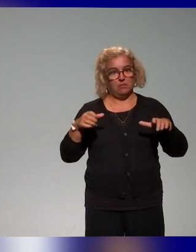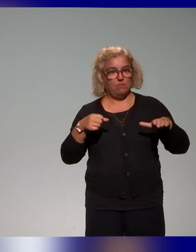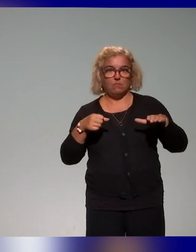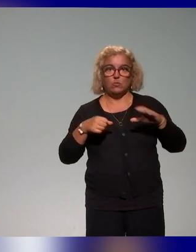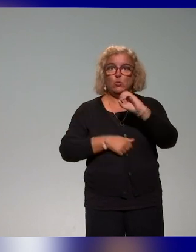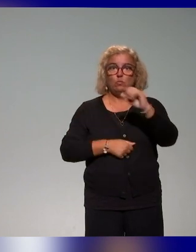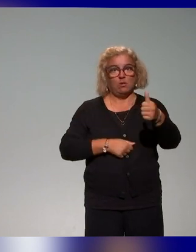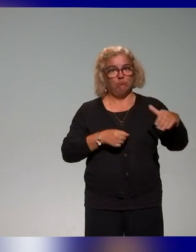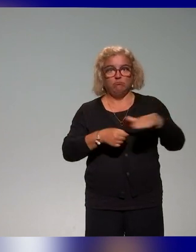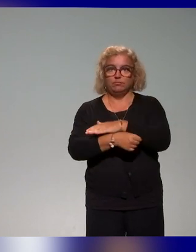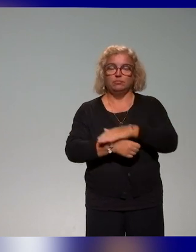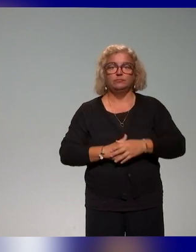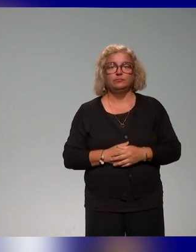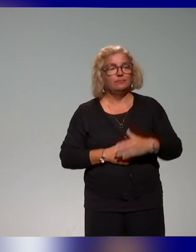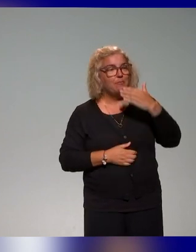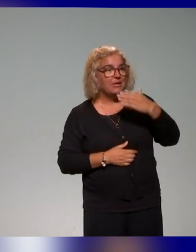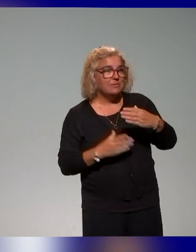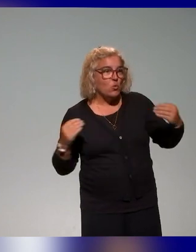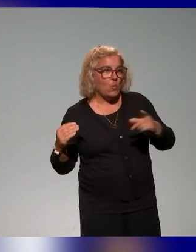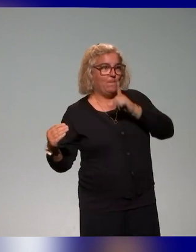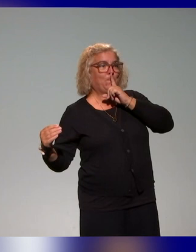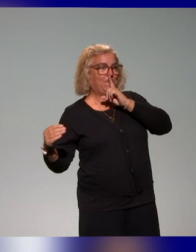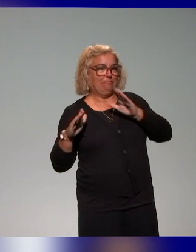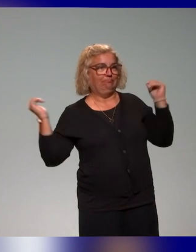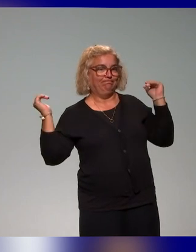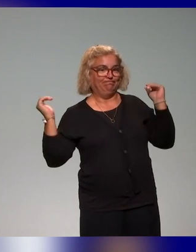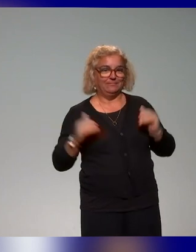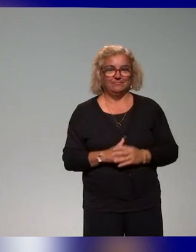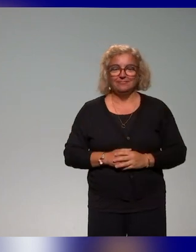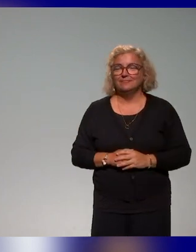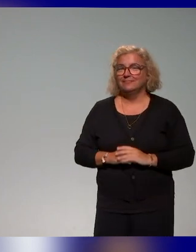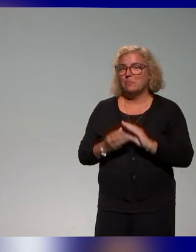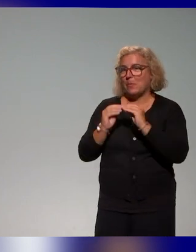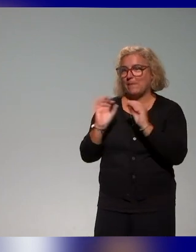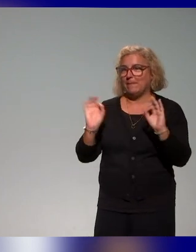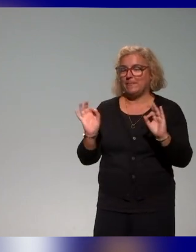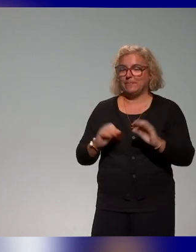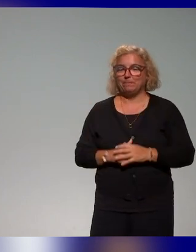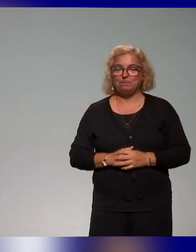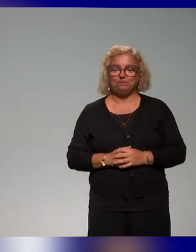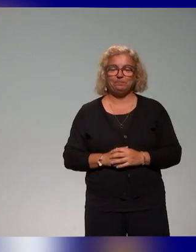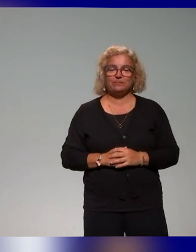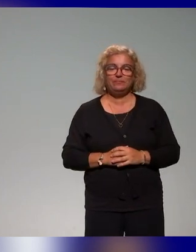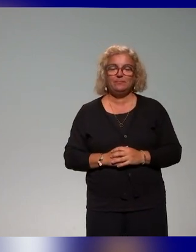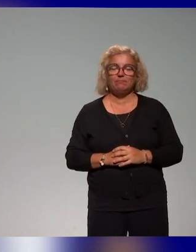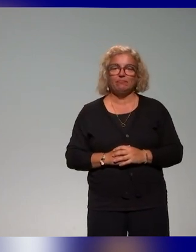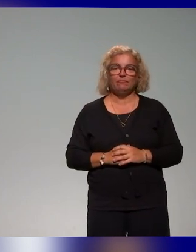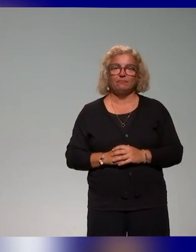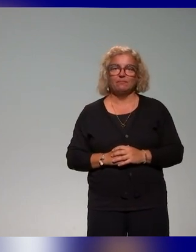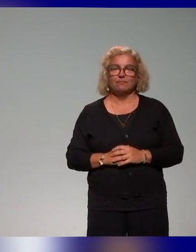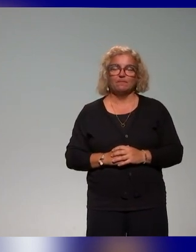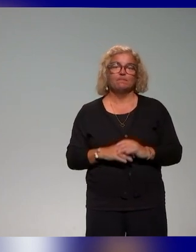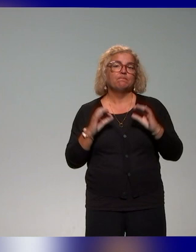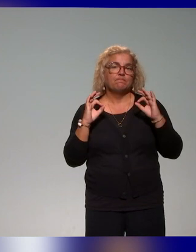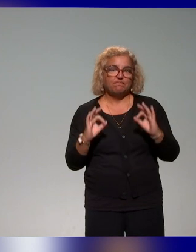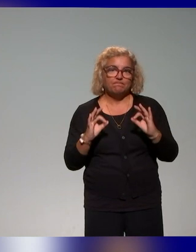numérique. Merci beaucoup, Luigi. Je me tais et je disparais. De rien, pas de souci. Donc là, effectivement, ça a été accrédité